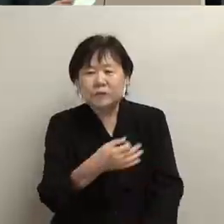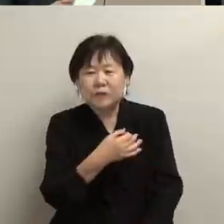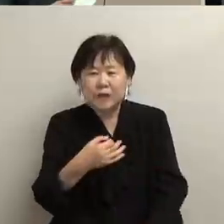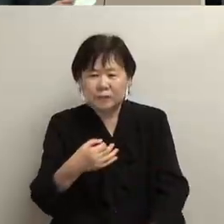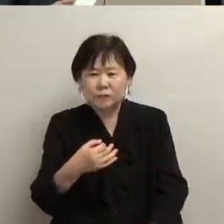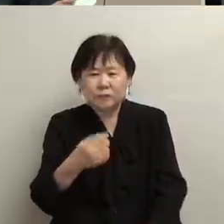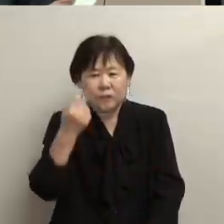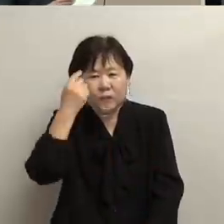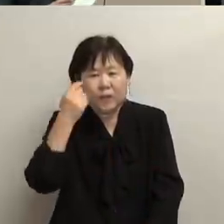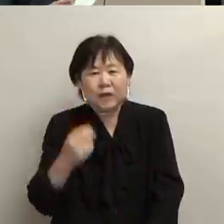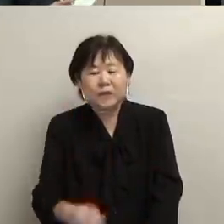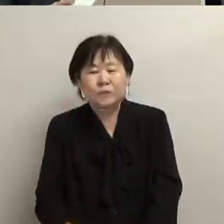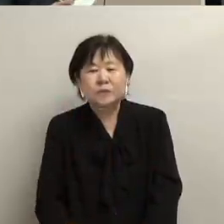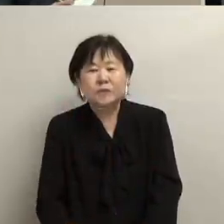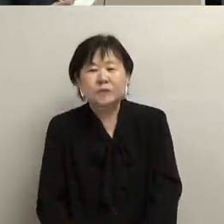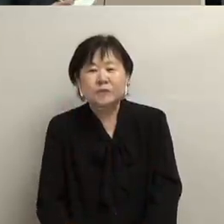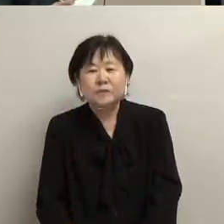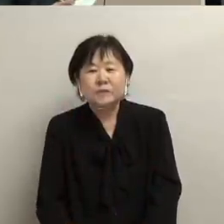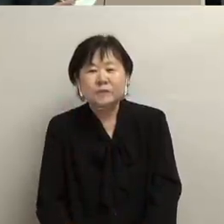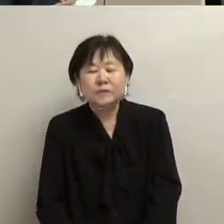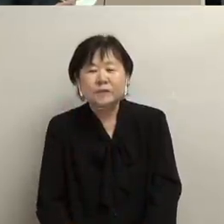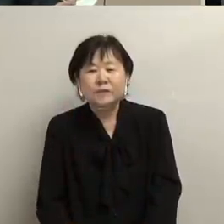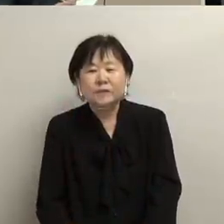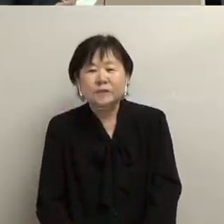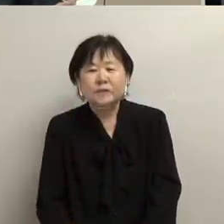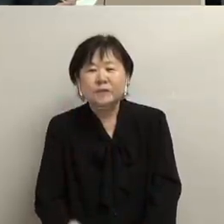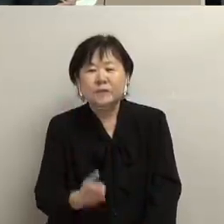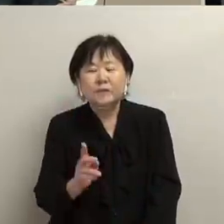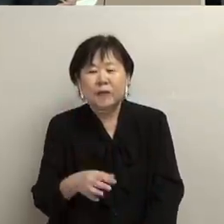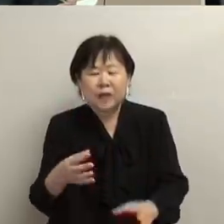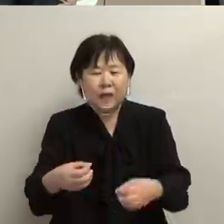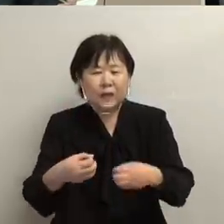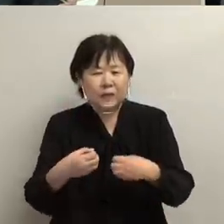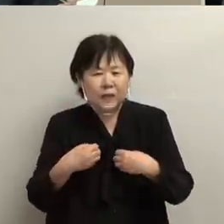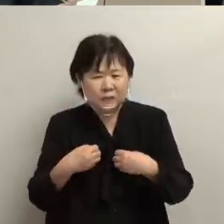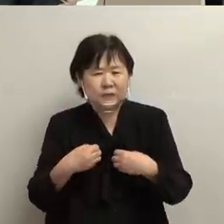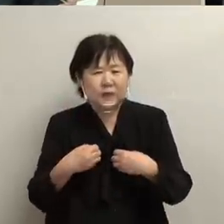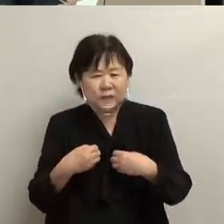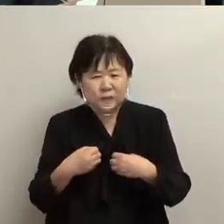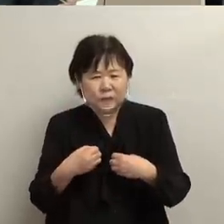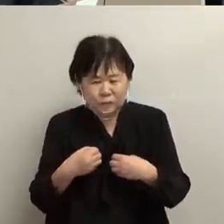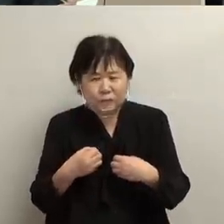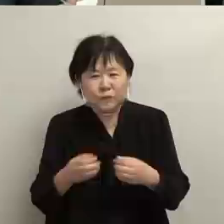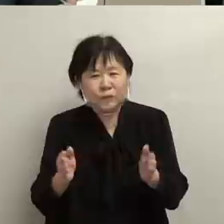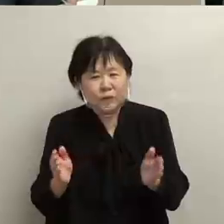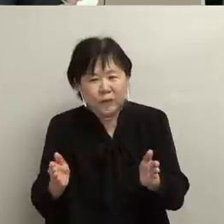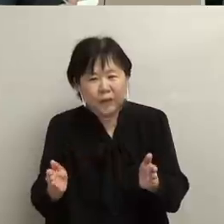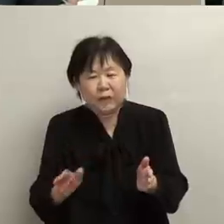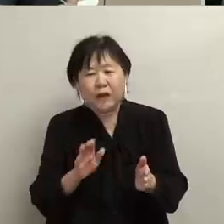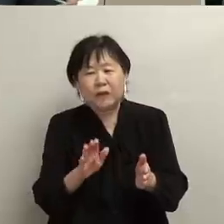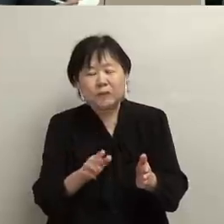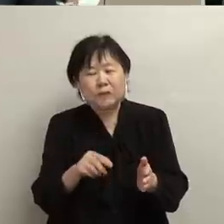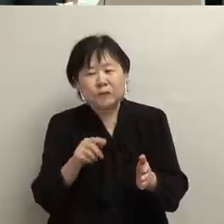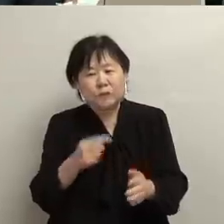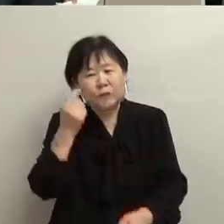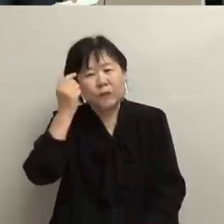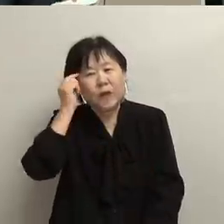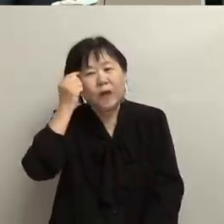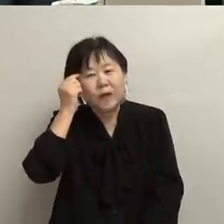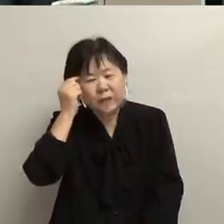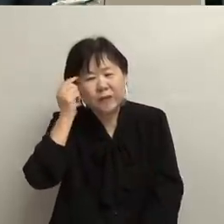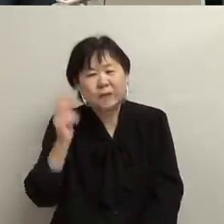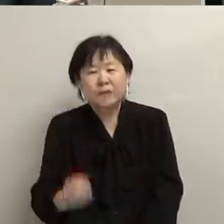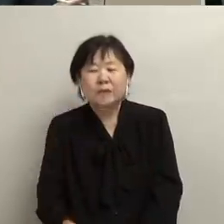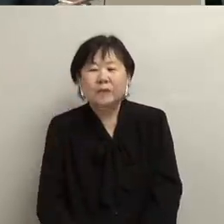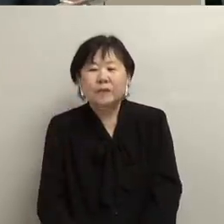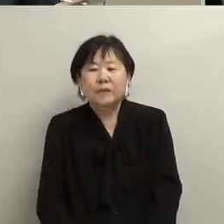しておりますえまあこれただのやっぱり幹線の時期もあるんでですねまあそれをちょっと見据えてということになりますの